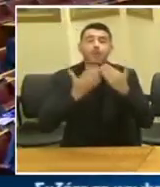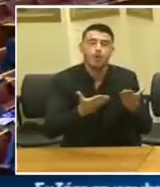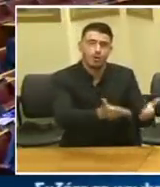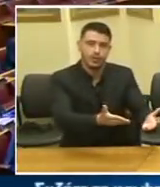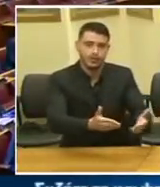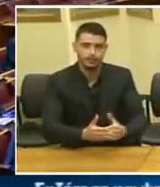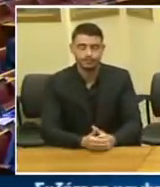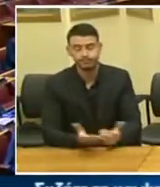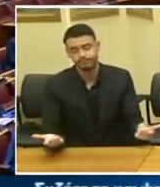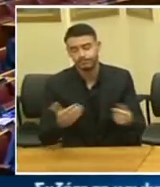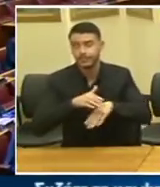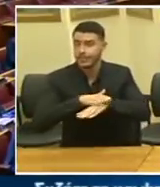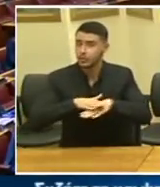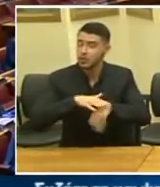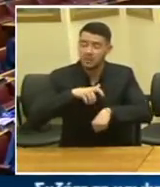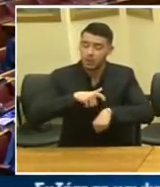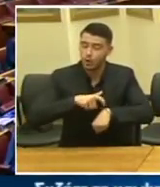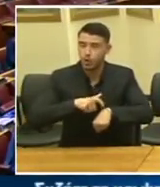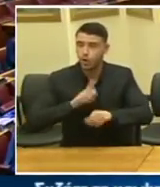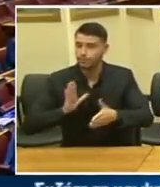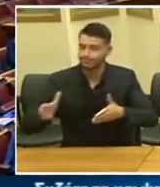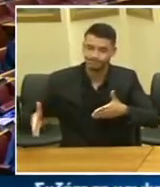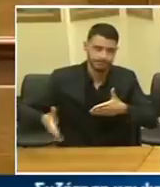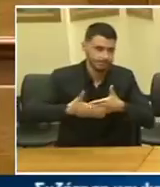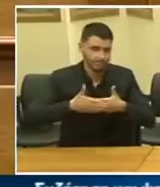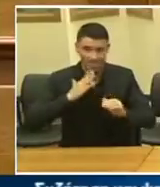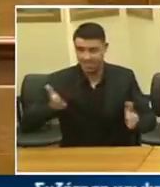Δεν έχω πολύ χρόνο, θα παραλείψω κάποια από αυτά που